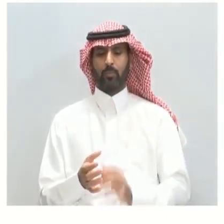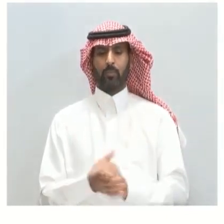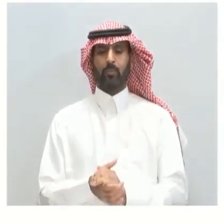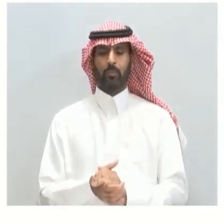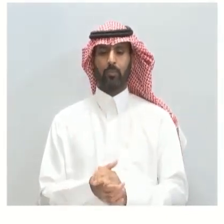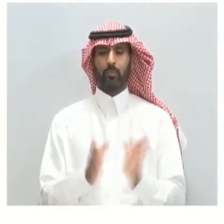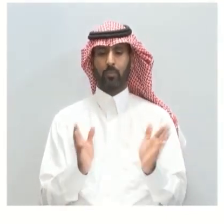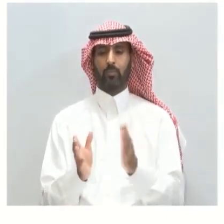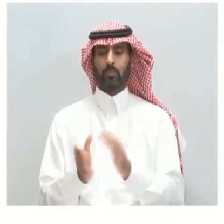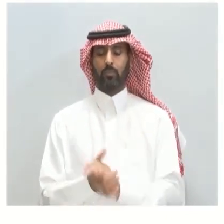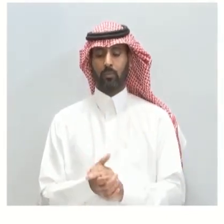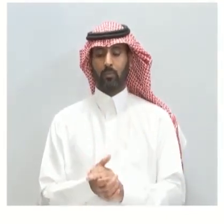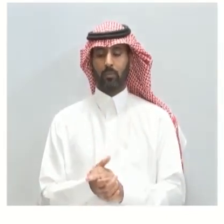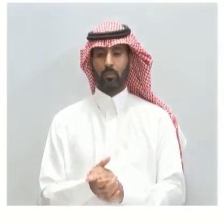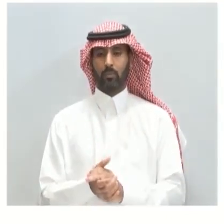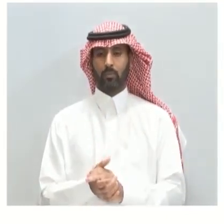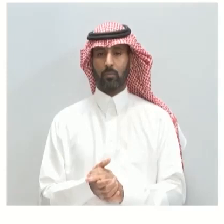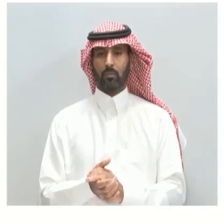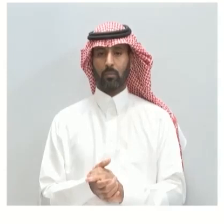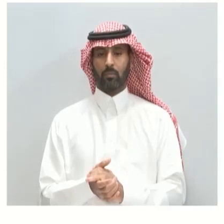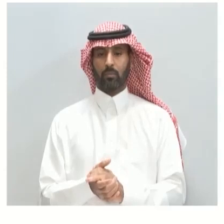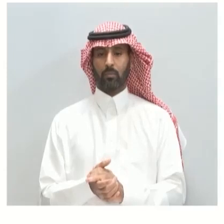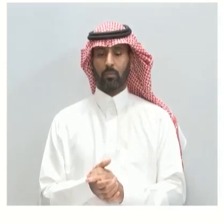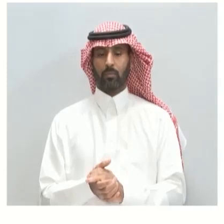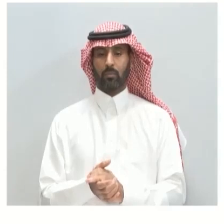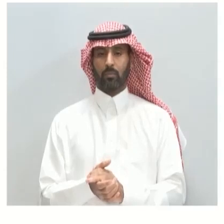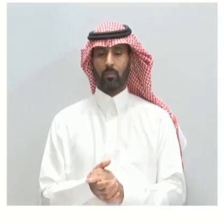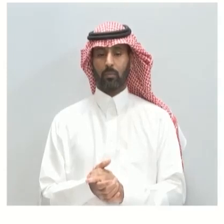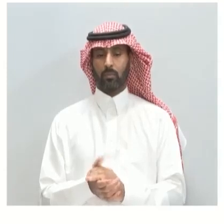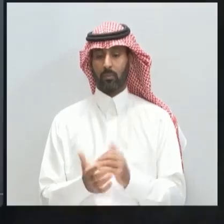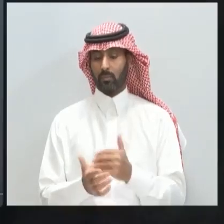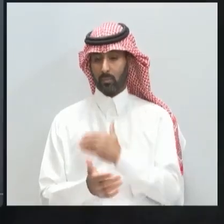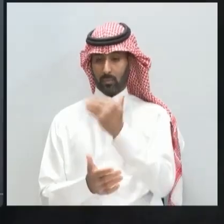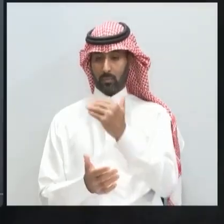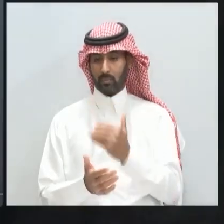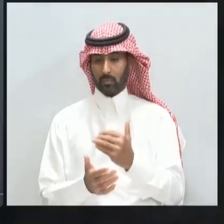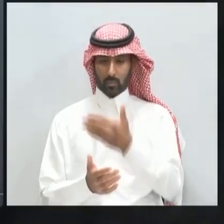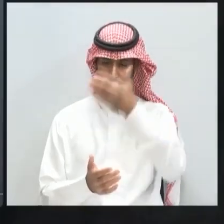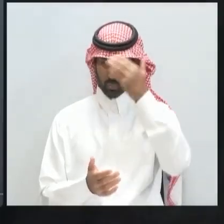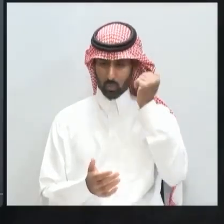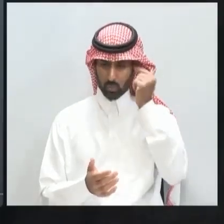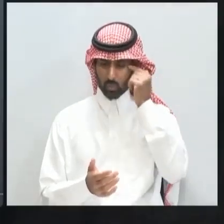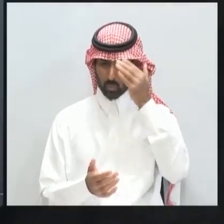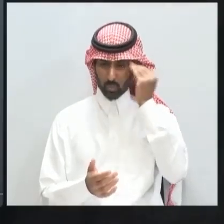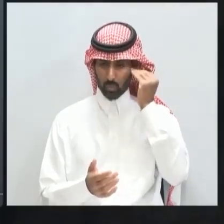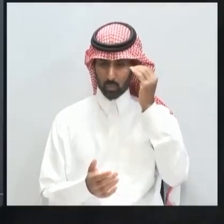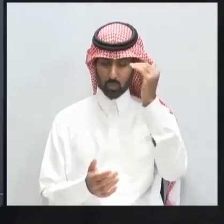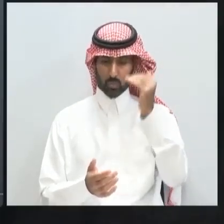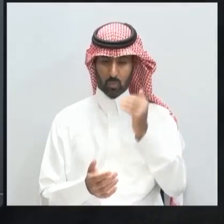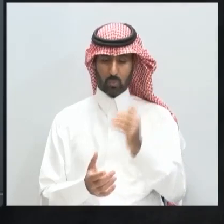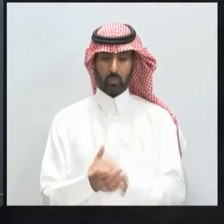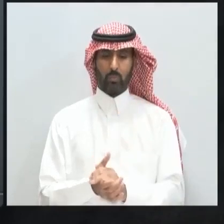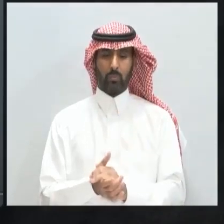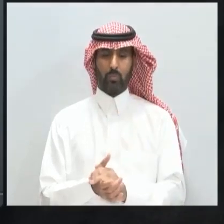درى الجميع اي علم الجميع نقول فقد حاز الشرف هذه هي مسائل هذا العلم